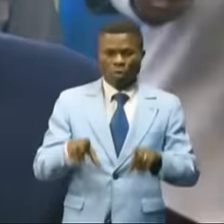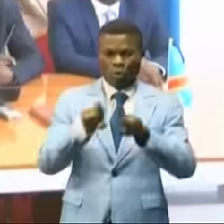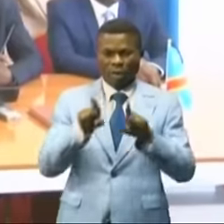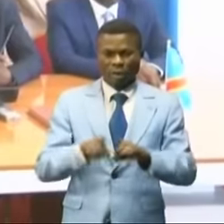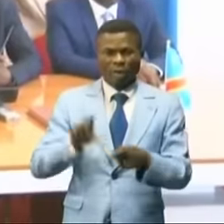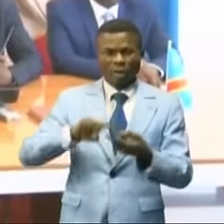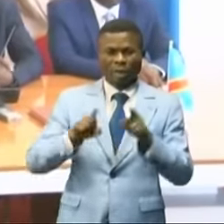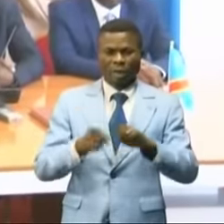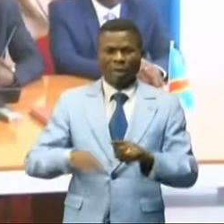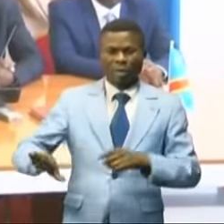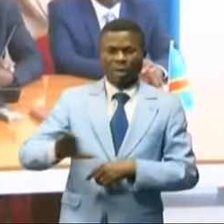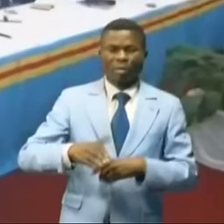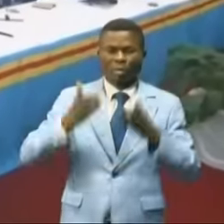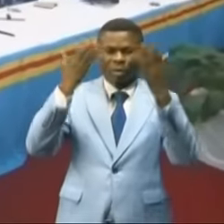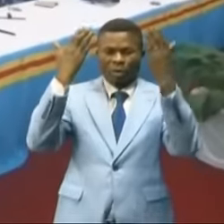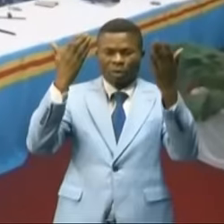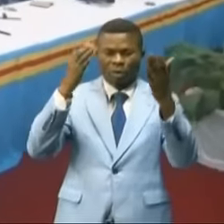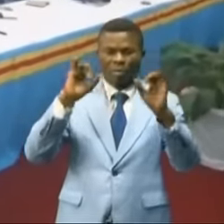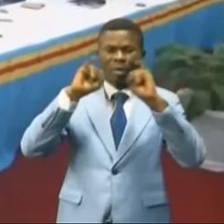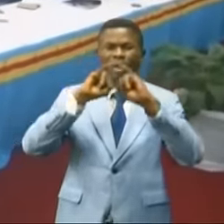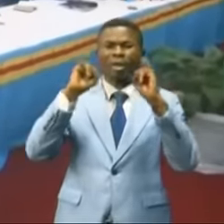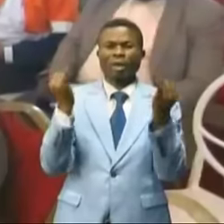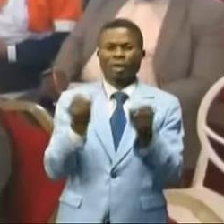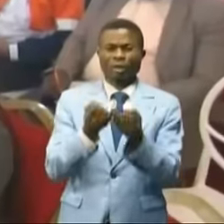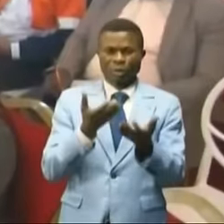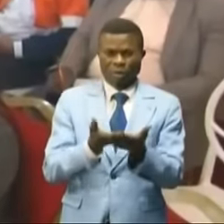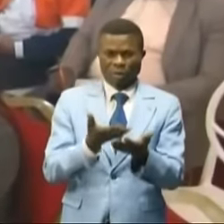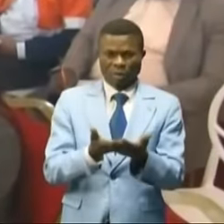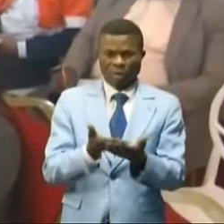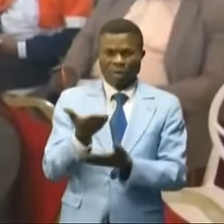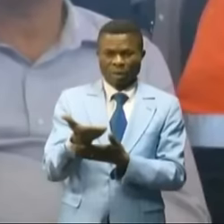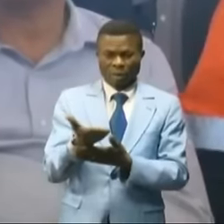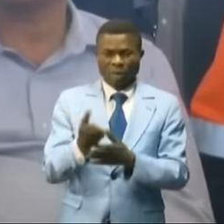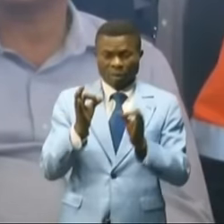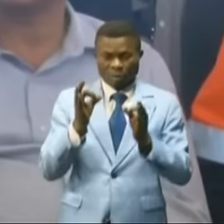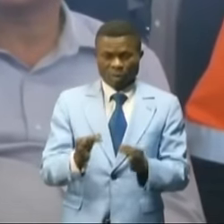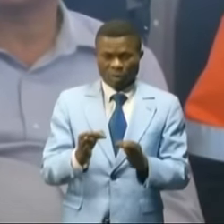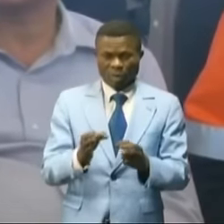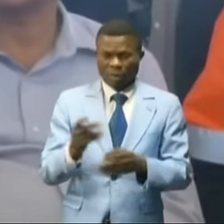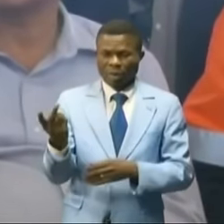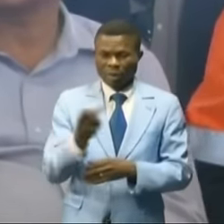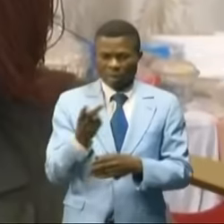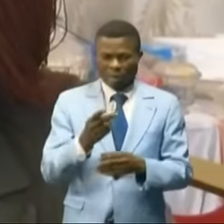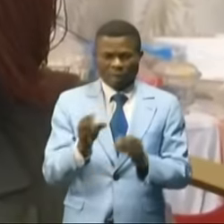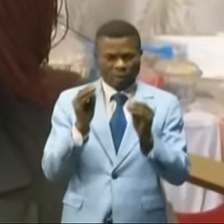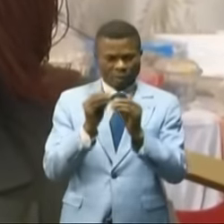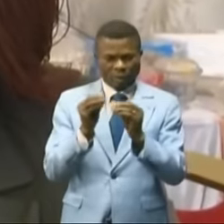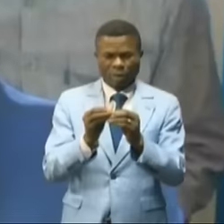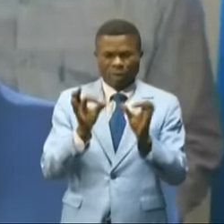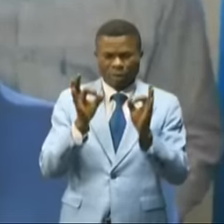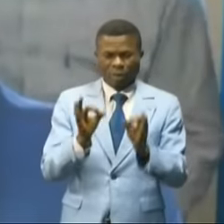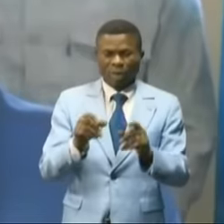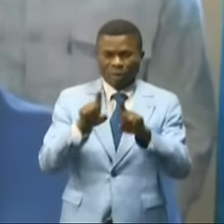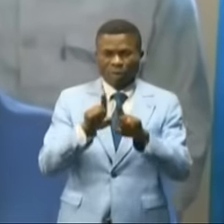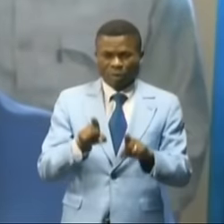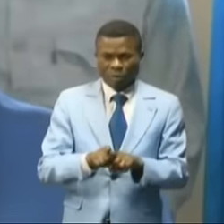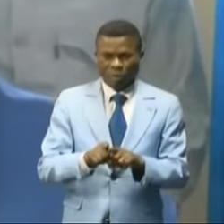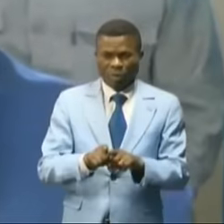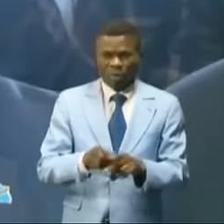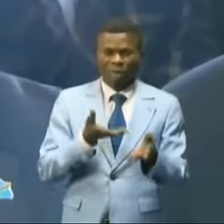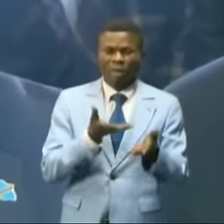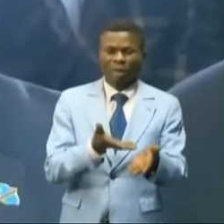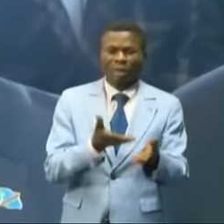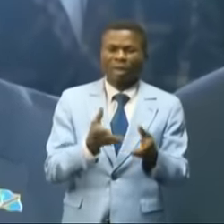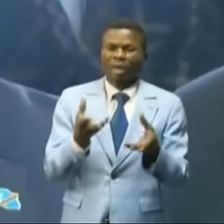son homologue zambien de l'industrie. Les deux parties ont convenu non seulement de la réouverture, mais aussi ont mis en place